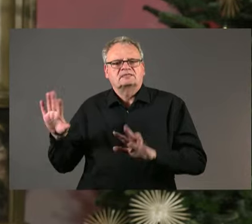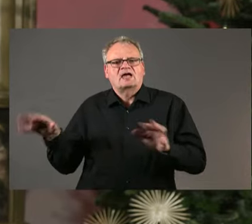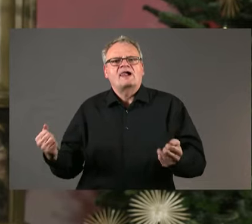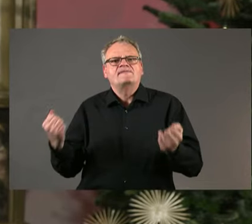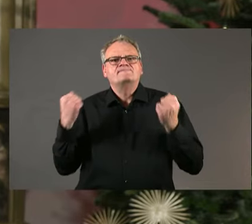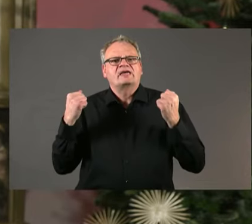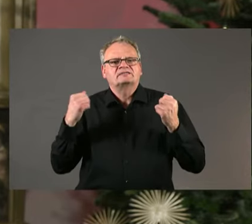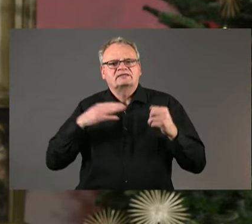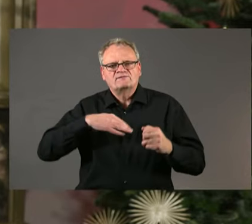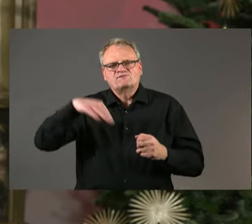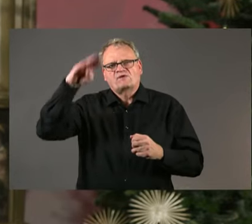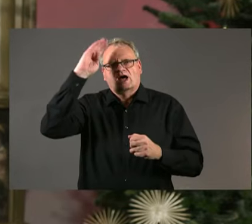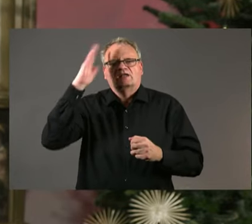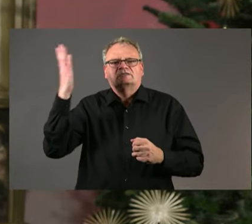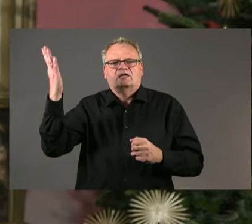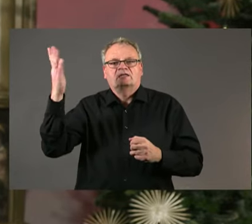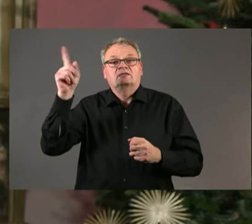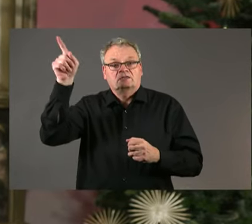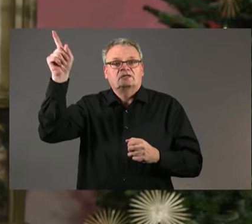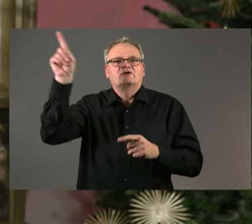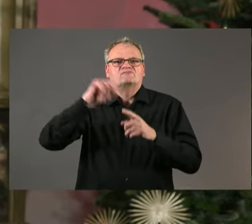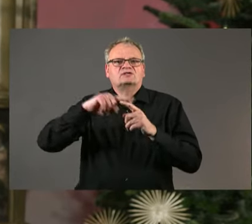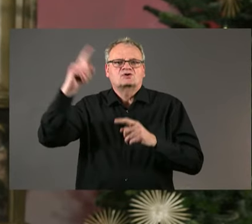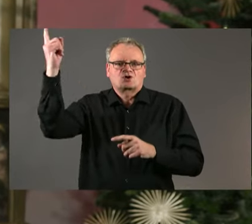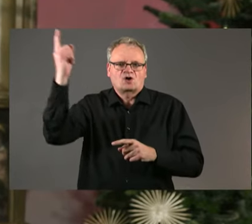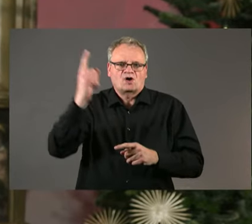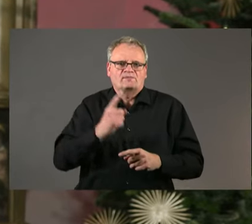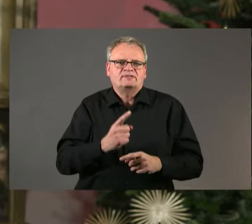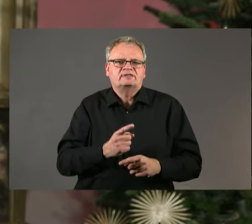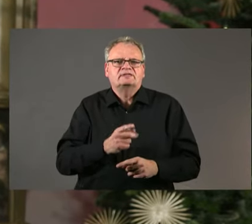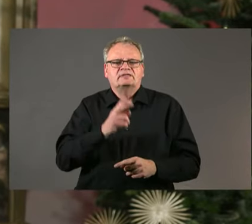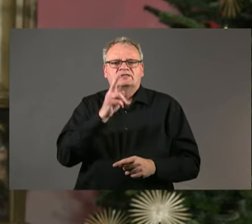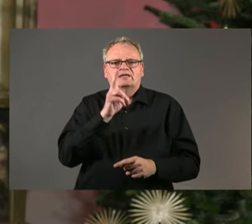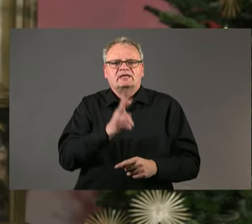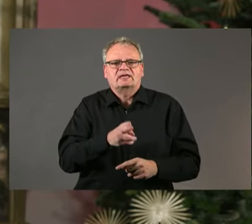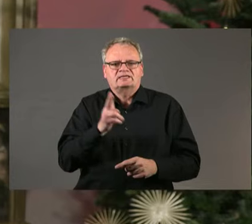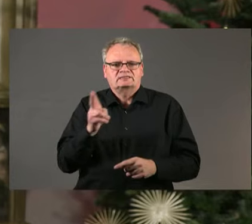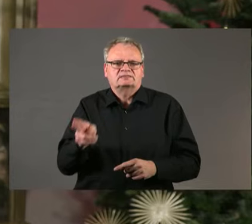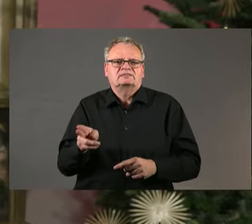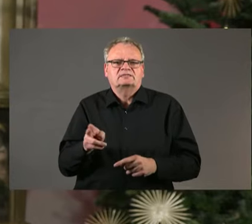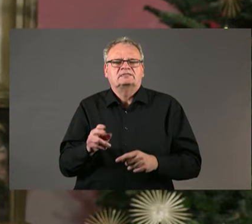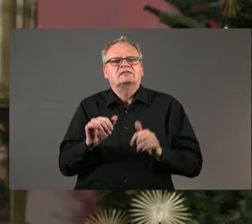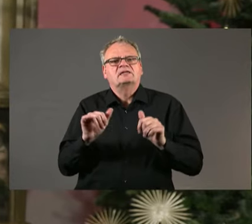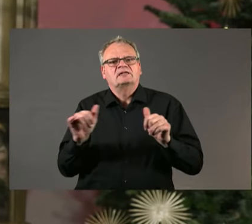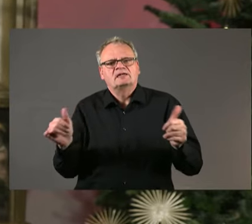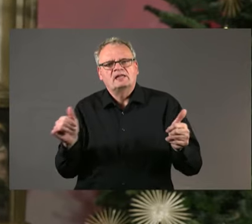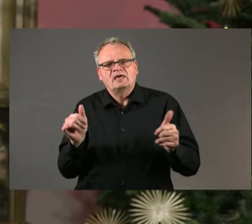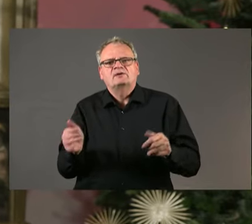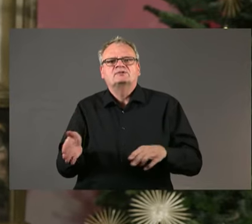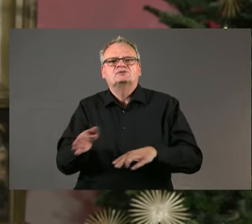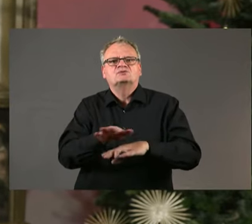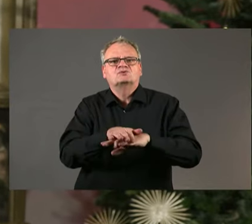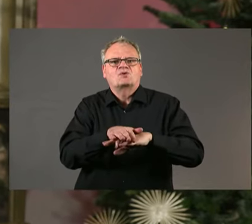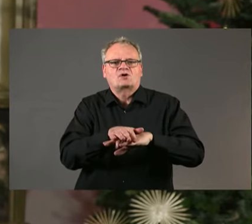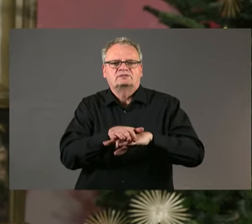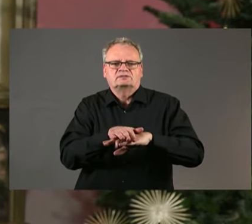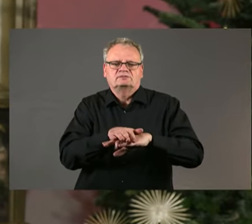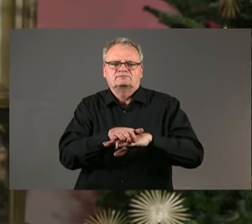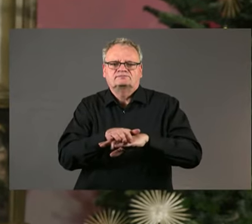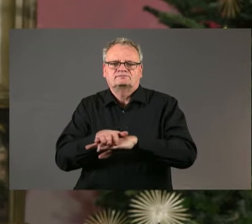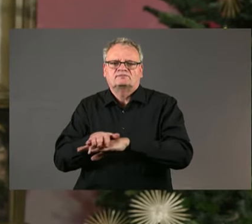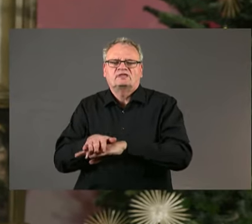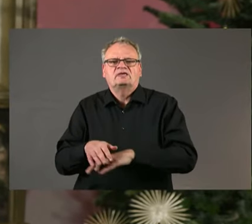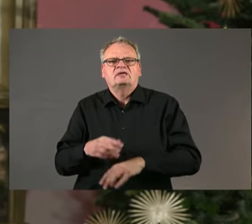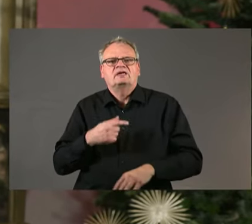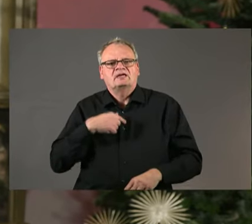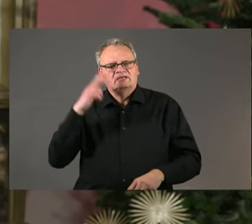allmächtigen Vaters. Von dort wird er kommen, zu richten die Lebenden und die Toten.